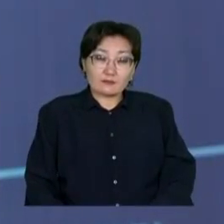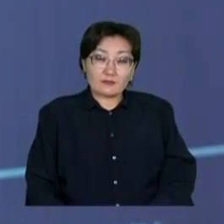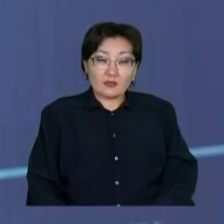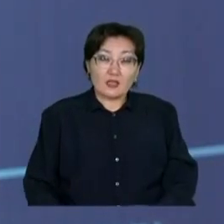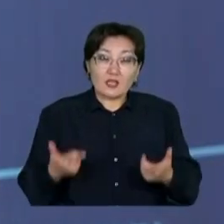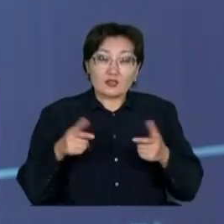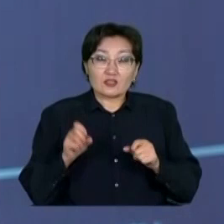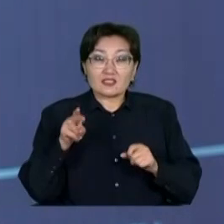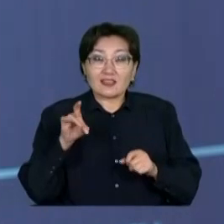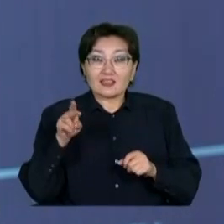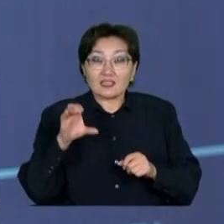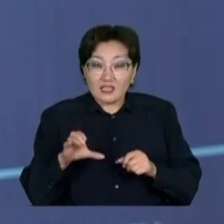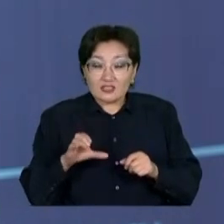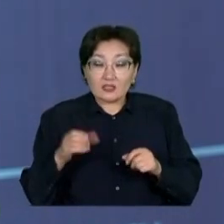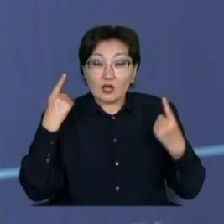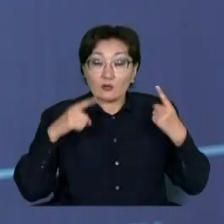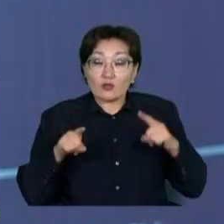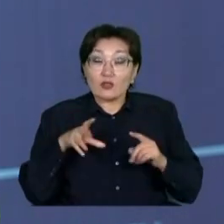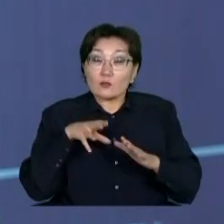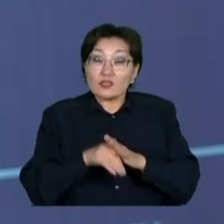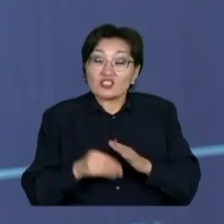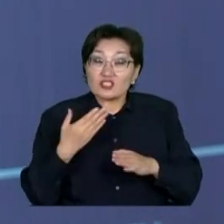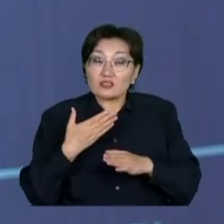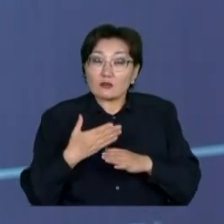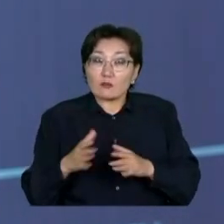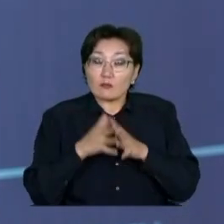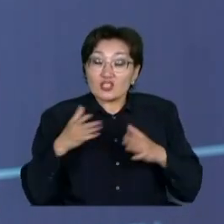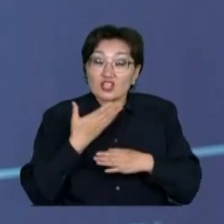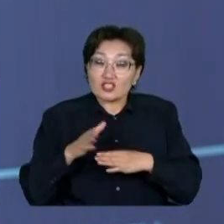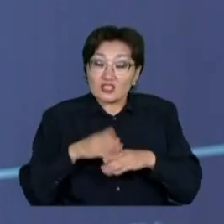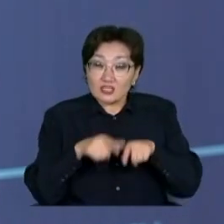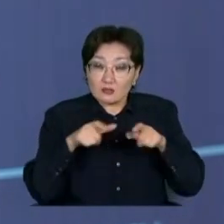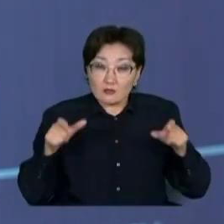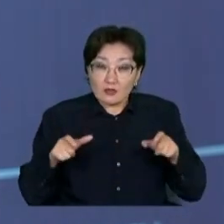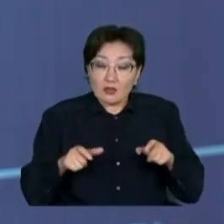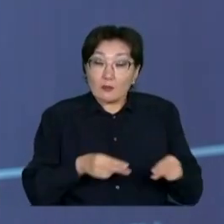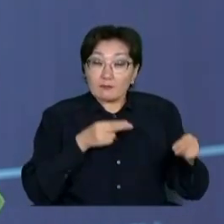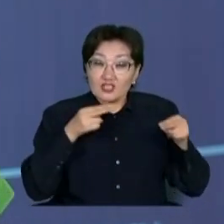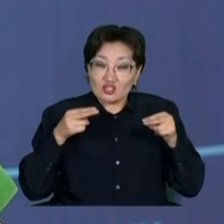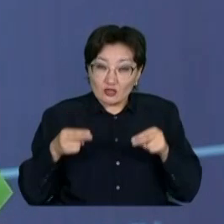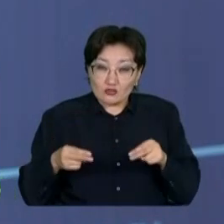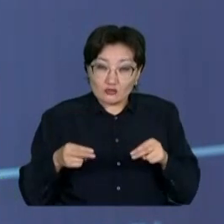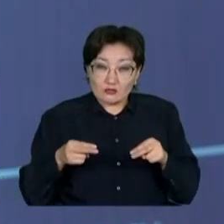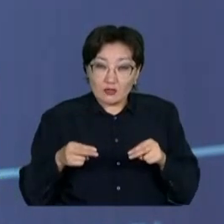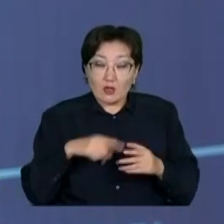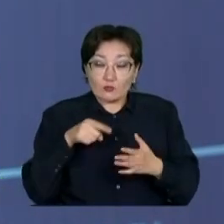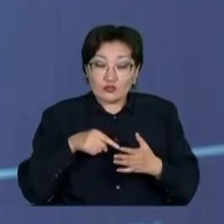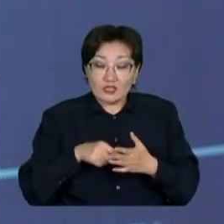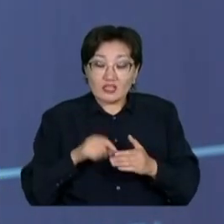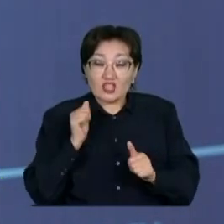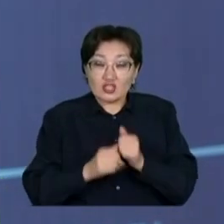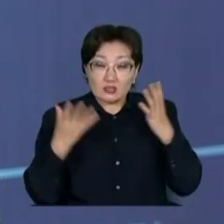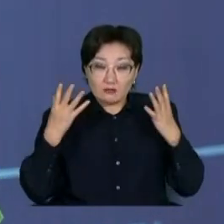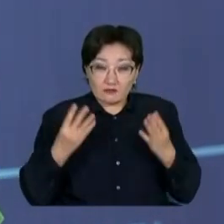Идея каркаса в том, чтобы значительная часть горожан и приезжающих в город